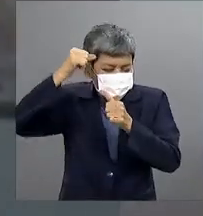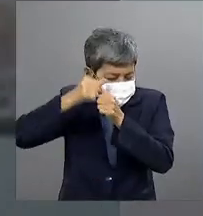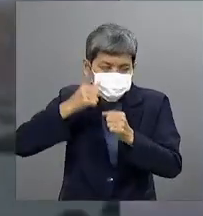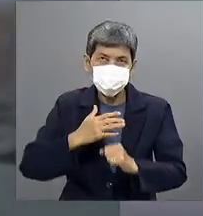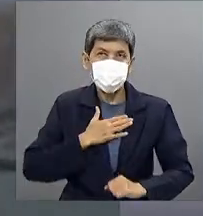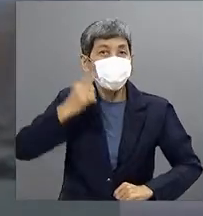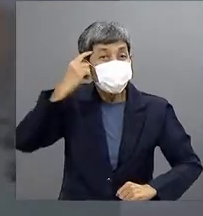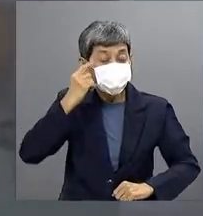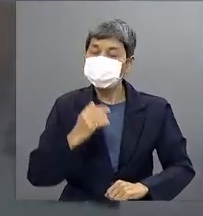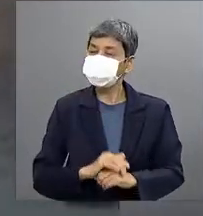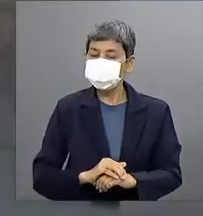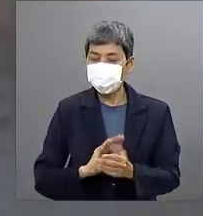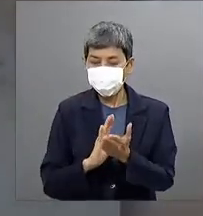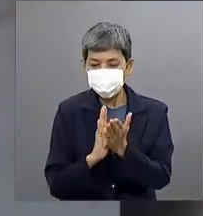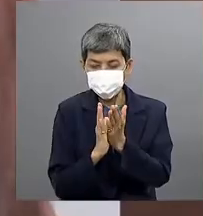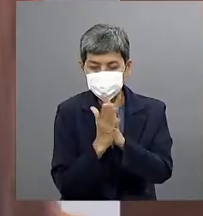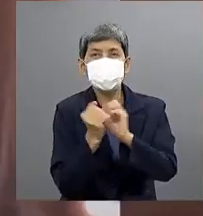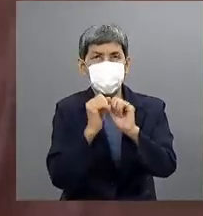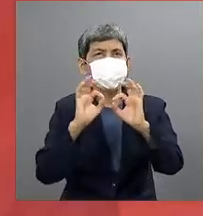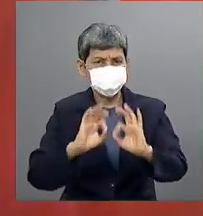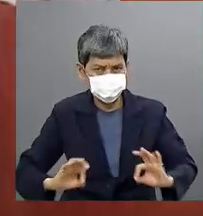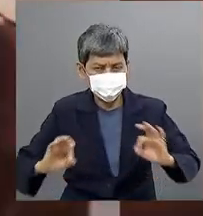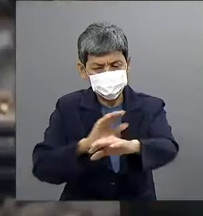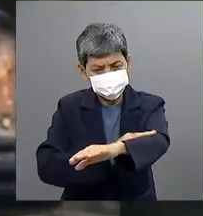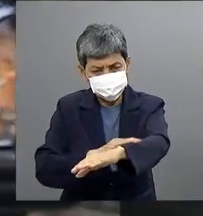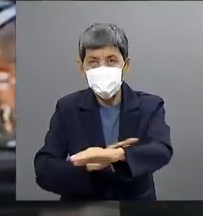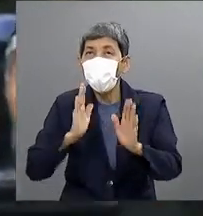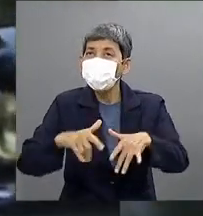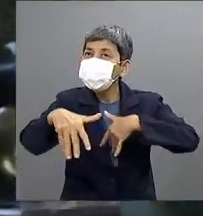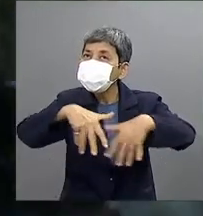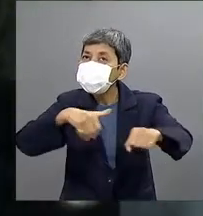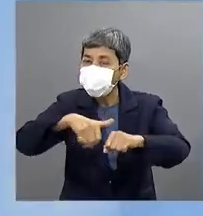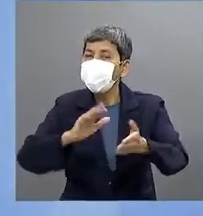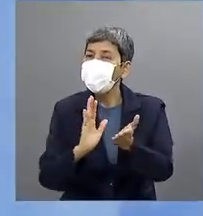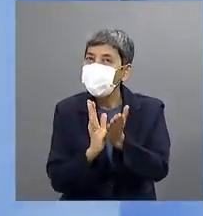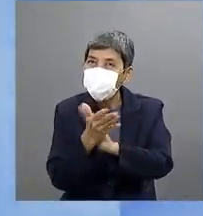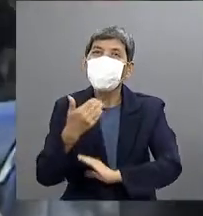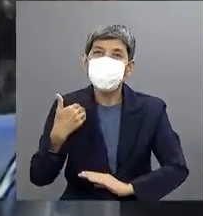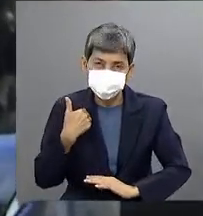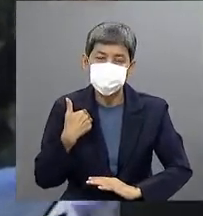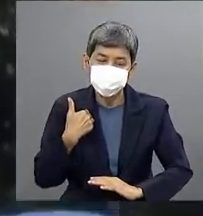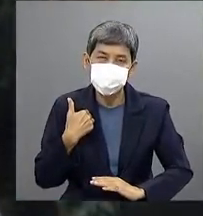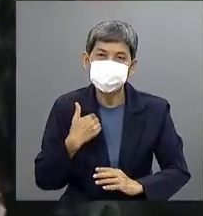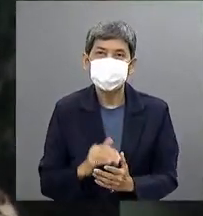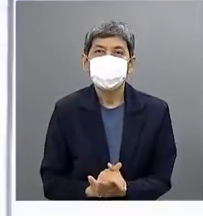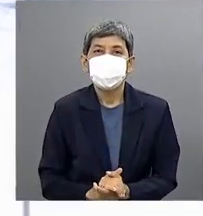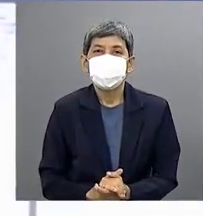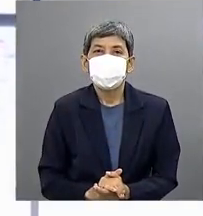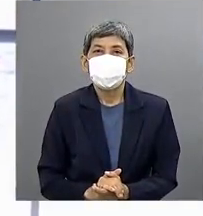คุณค่าตรากลที่ให้ความสำคัญกับความหลากหลายของมนุษย์จากค่อยๆเปลี่ยนทัศนคติของผู้คนได้